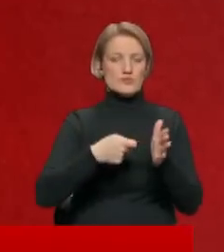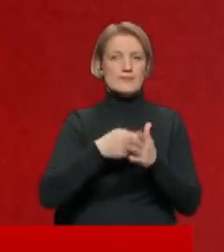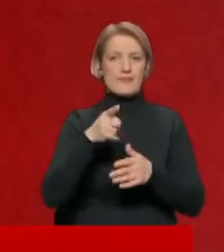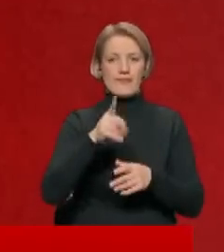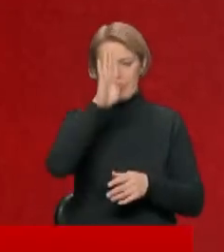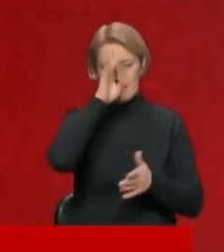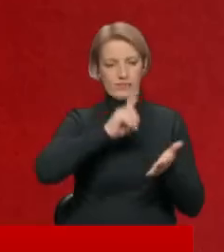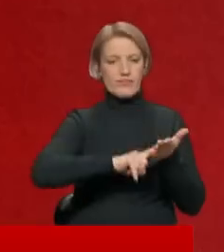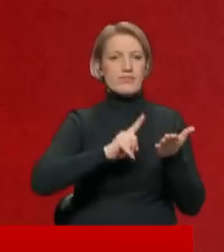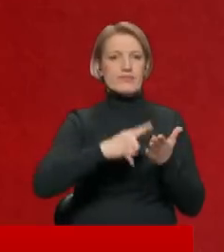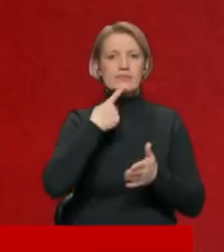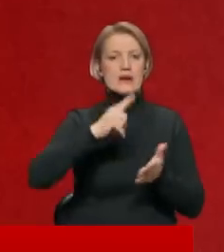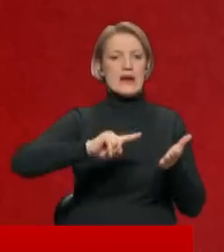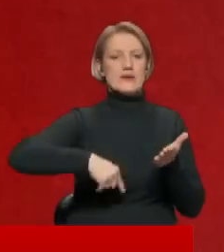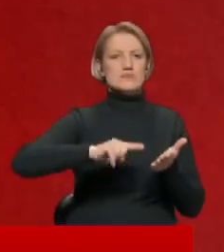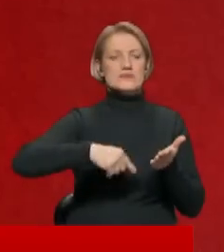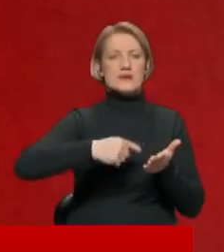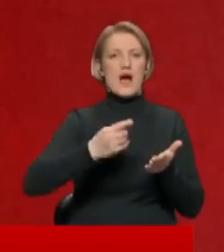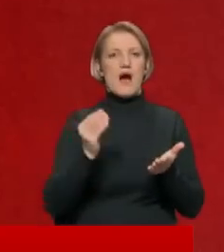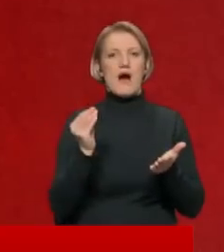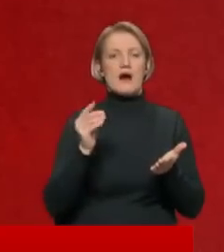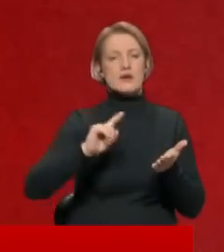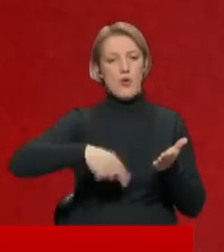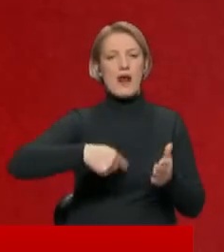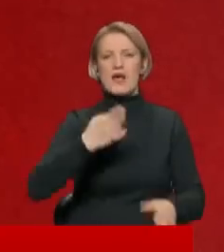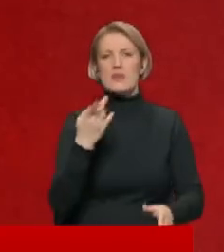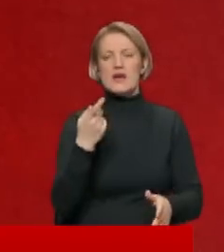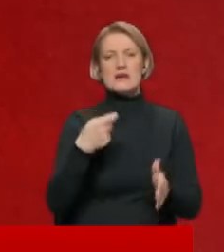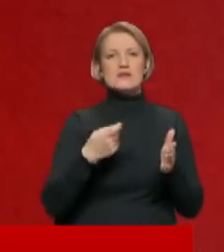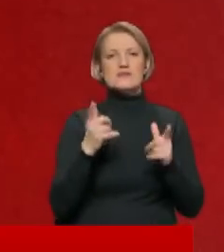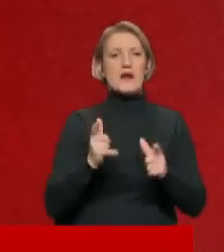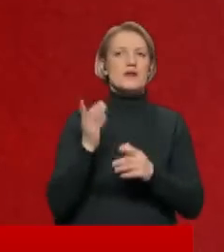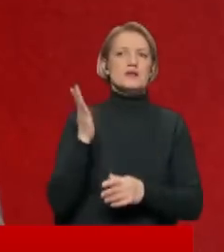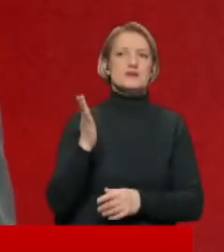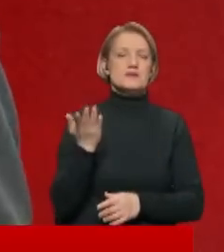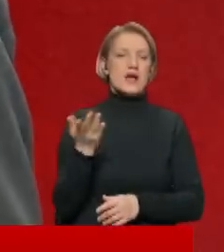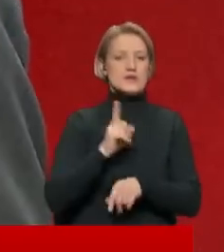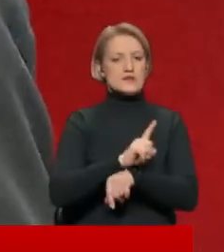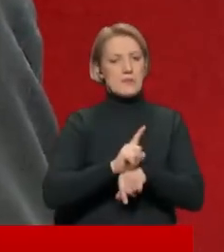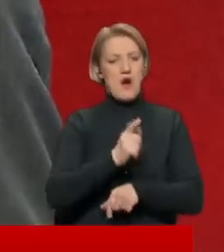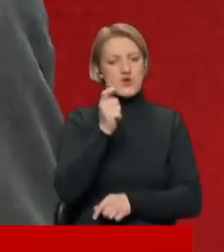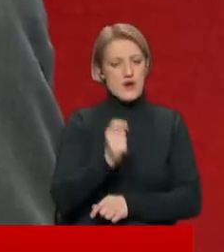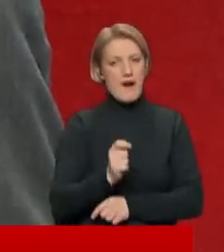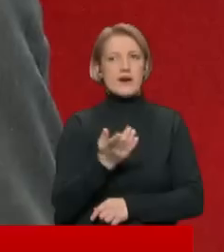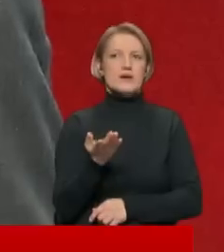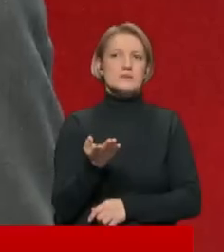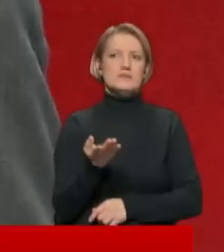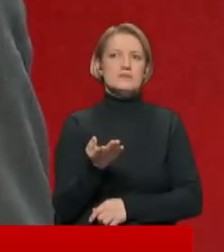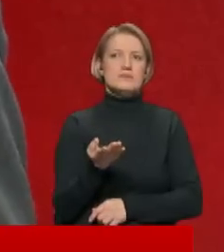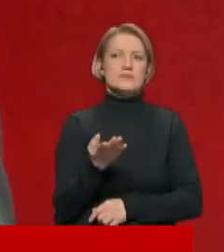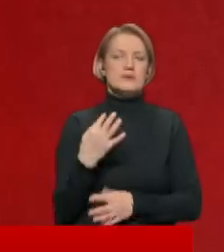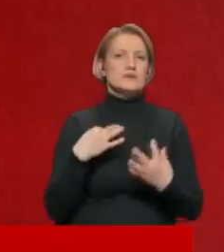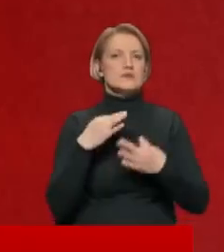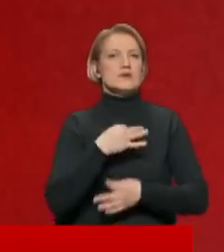İstanbul sözleşmesi demiş imza atarken aklınız neredeydi Madem böyle bir çekinceniz vardı zamana şartlara konjektöre göre